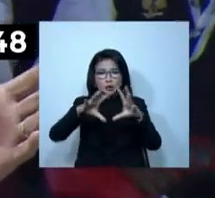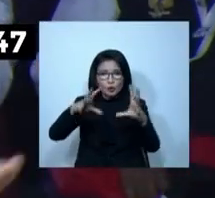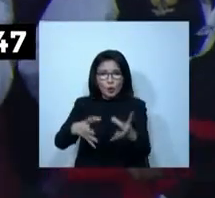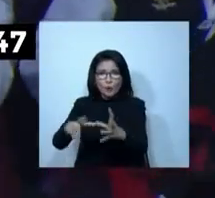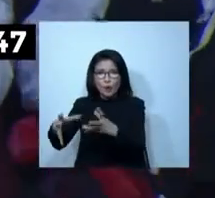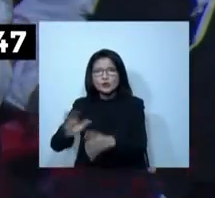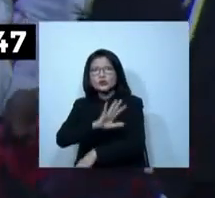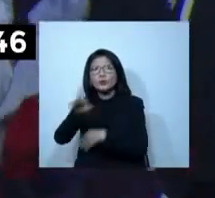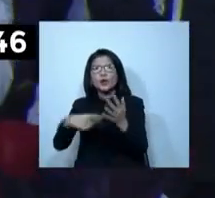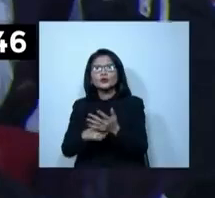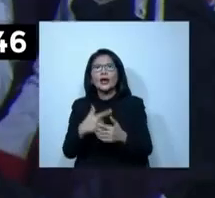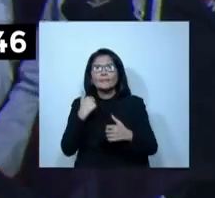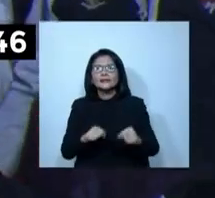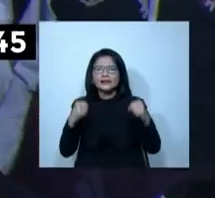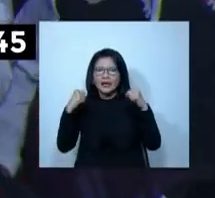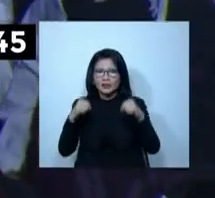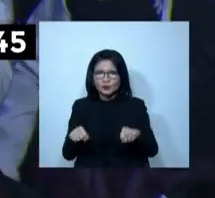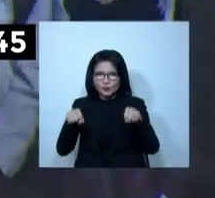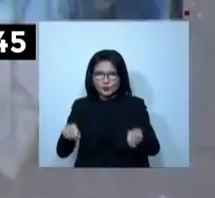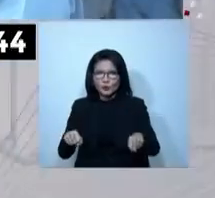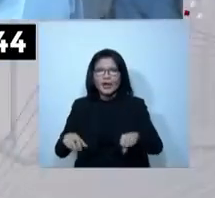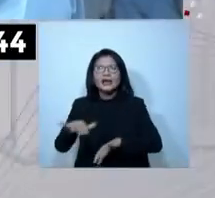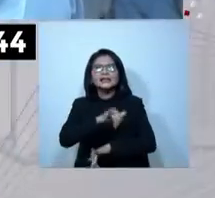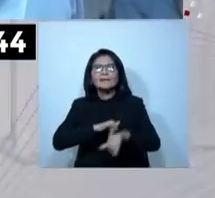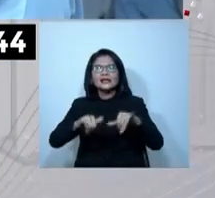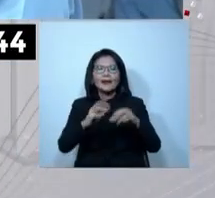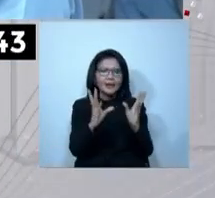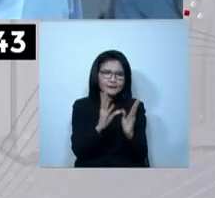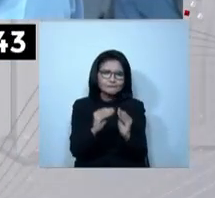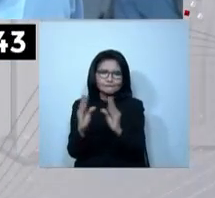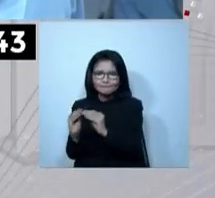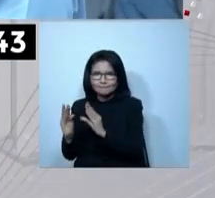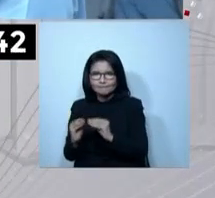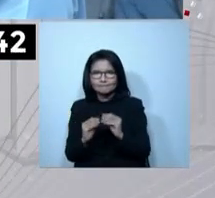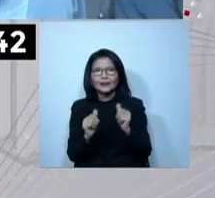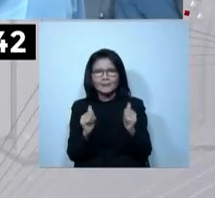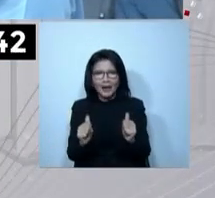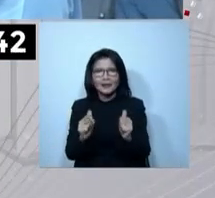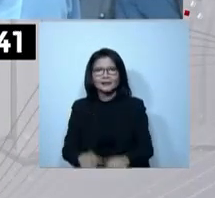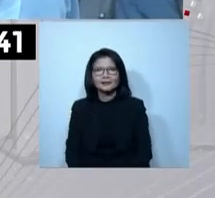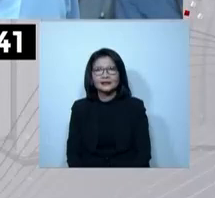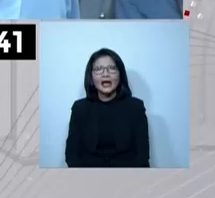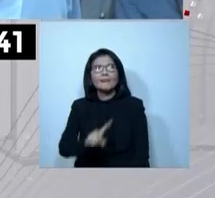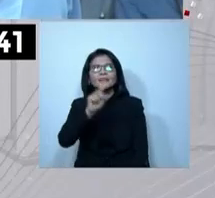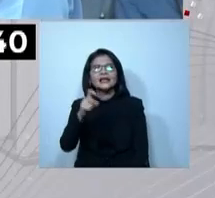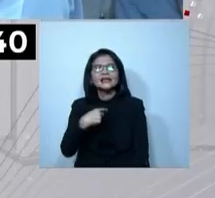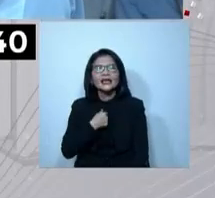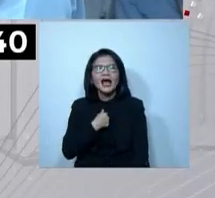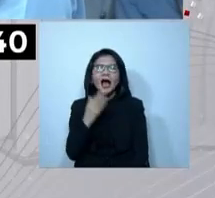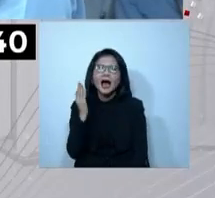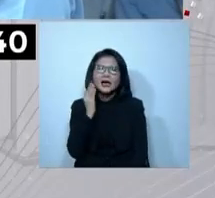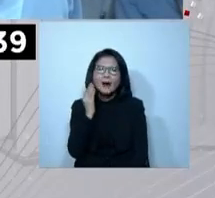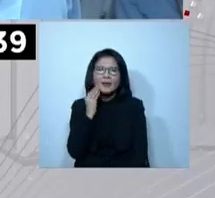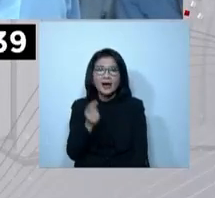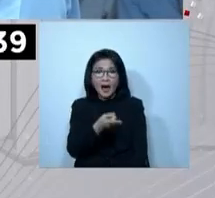substansi atau yang tidak menjawab pertanyaan, tetapi kalau boleh saya sampaikan bahwa memang ada capres yang berusaha menjawab